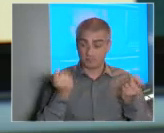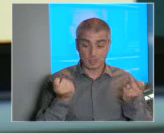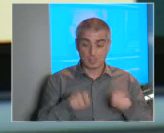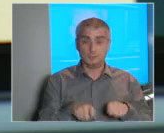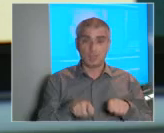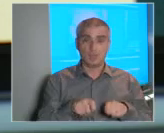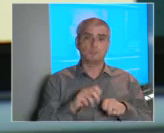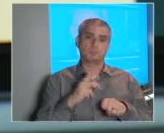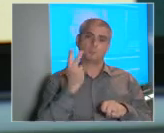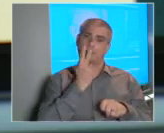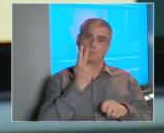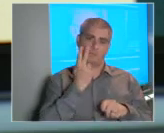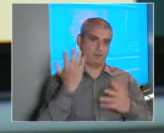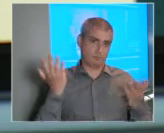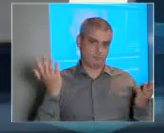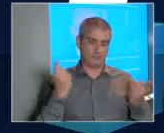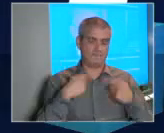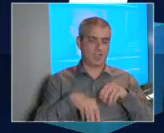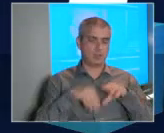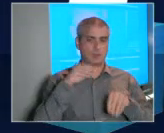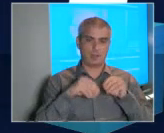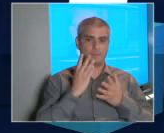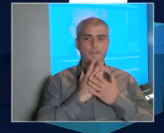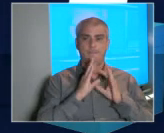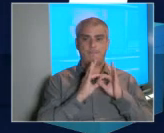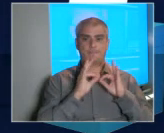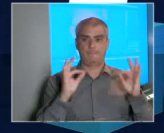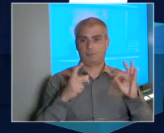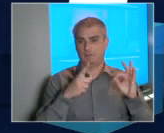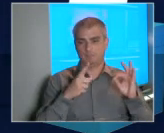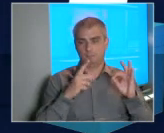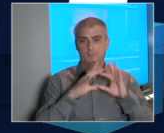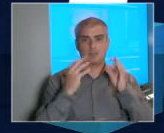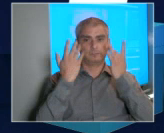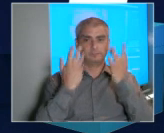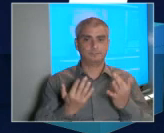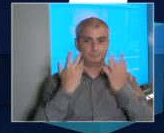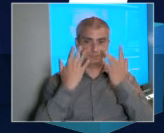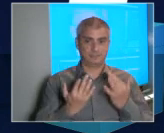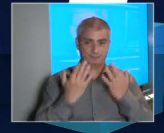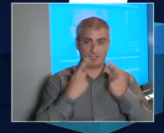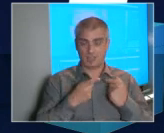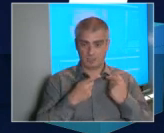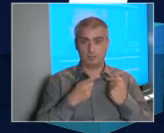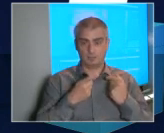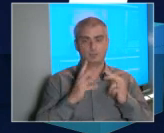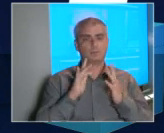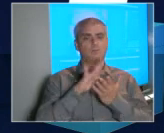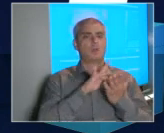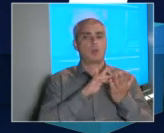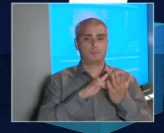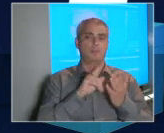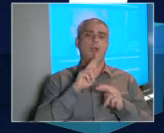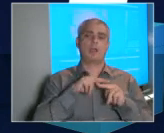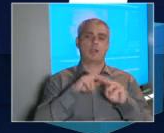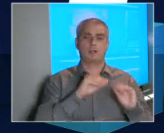נסגרות, כמובן, ועדות הקלפי מתחילות בספירת הקולות, באופן מקומי.